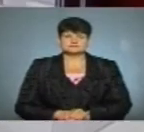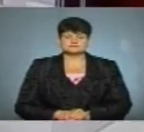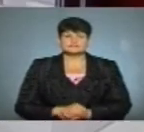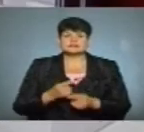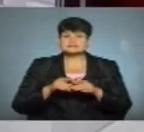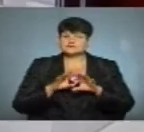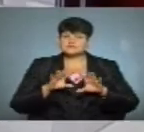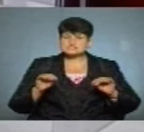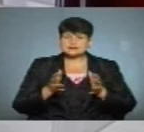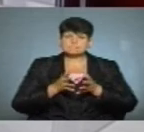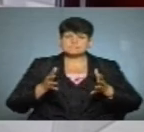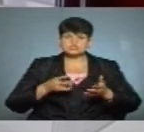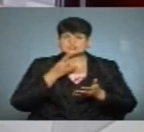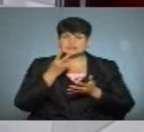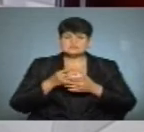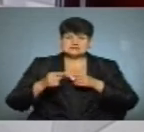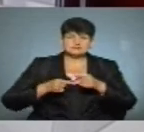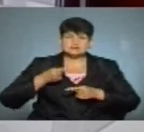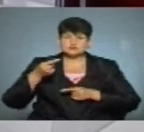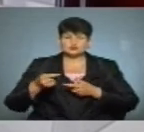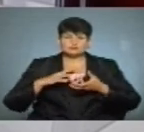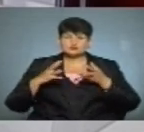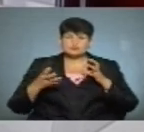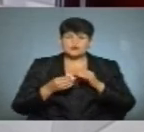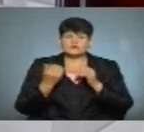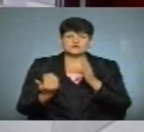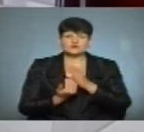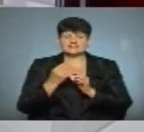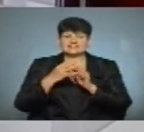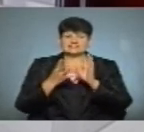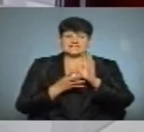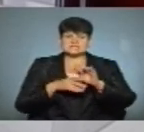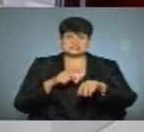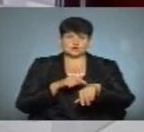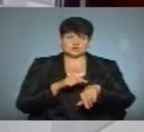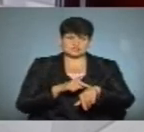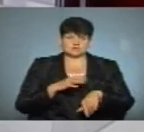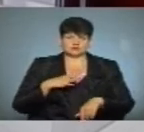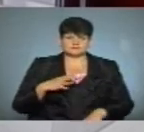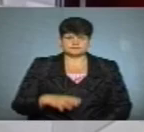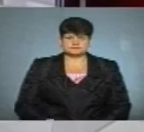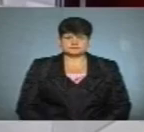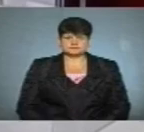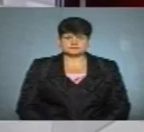На цьому у мене все. Більше дивіться у наступному підсумковому випуску новин о 19 годині. Дочекайтеся.